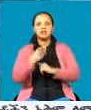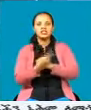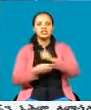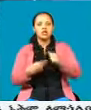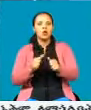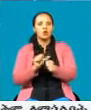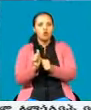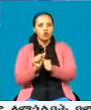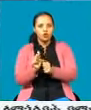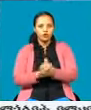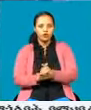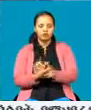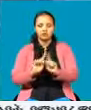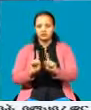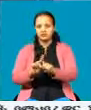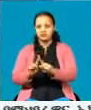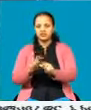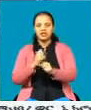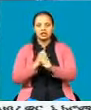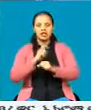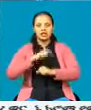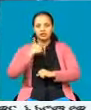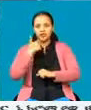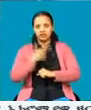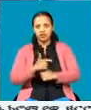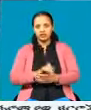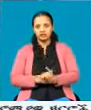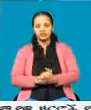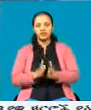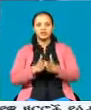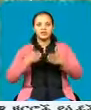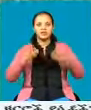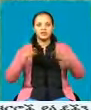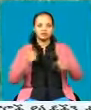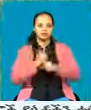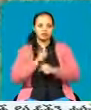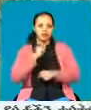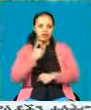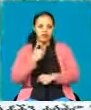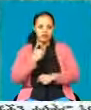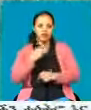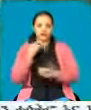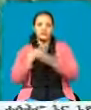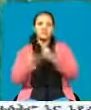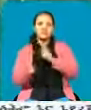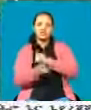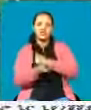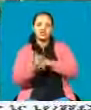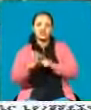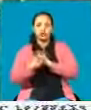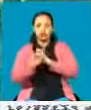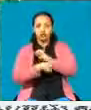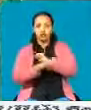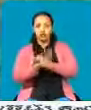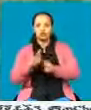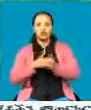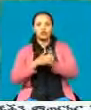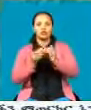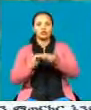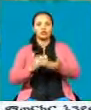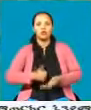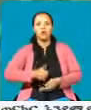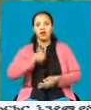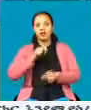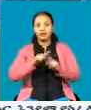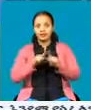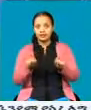በቆሎ የመሳሰሉት ላይ መስራት አለብን ብለን በሰፊው እየሰራን ነው ያለ ነው። ምርጥ ዘር ድርጅቶቹ የሚመሩት ሆኖ